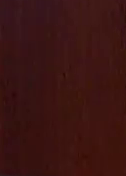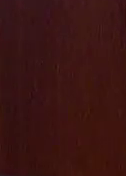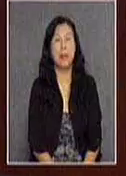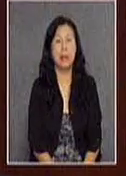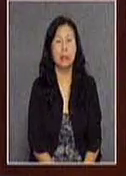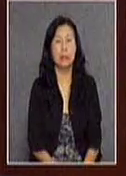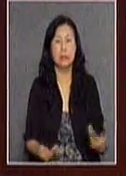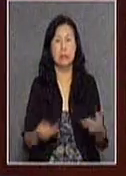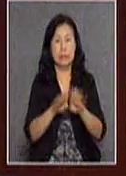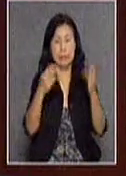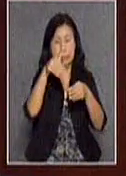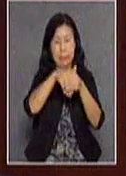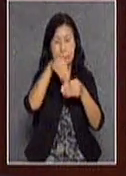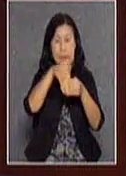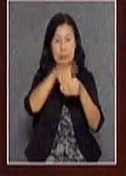開始表決。